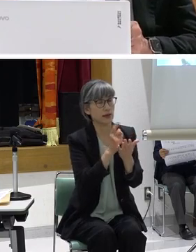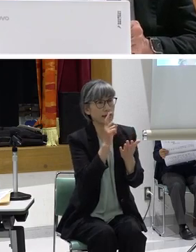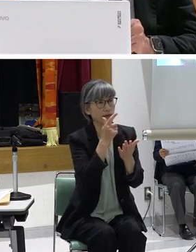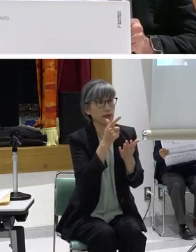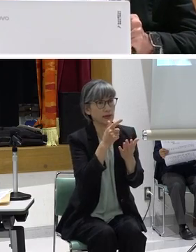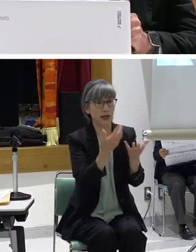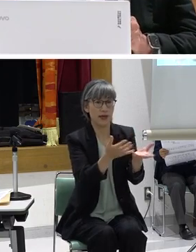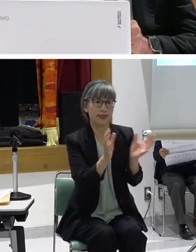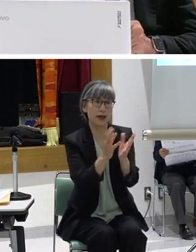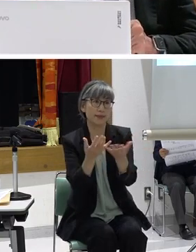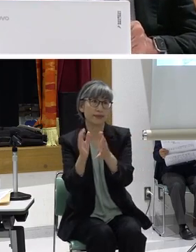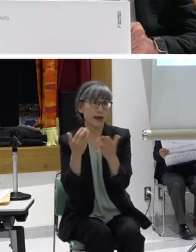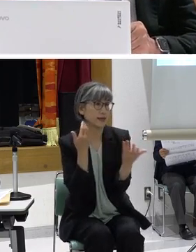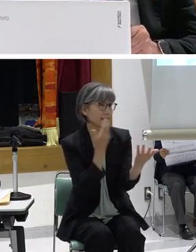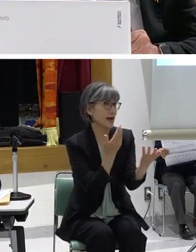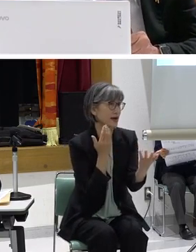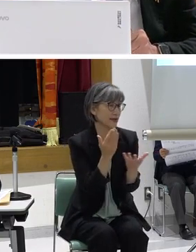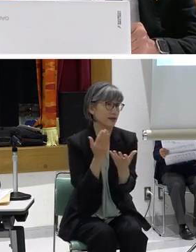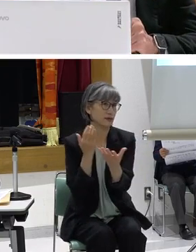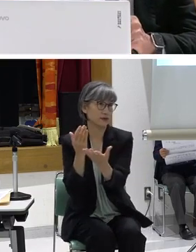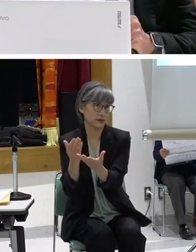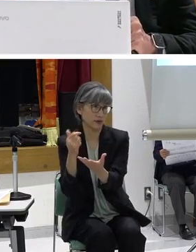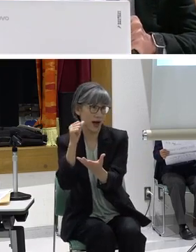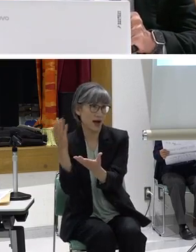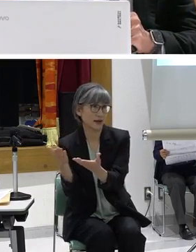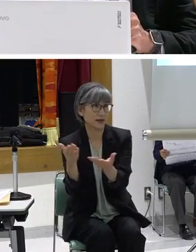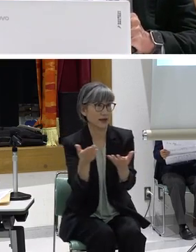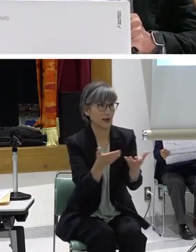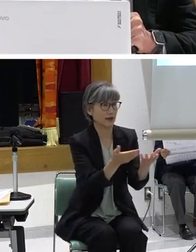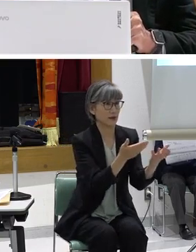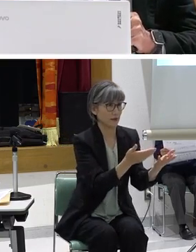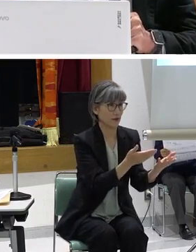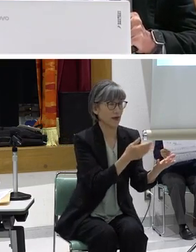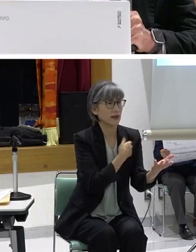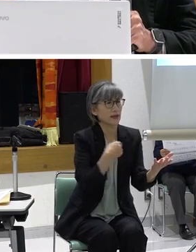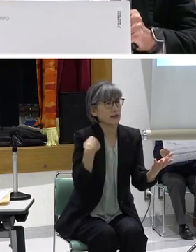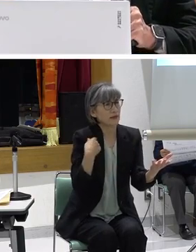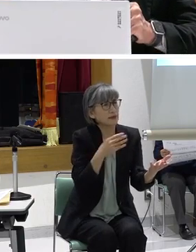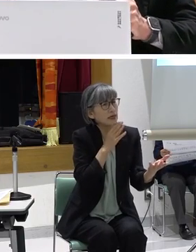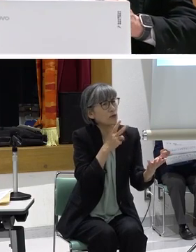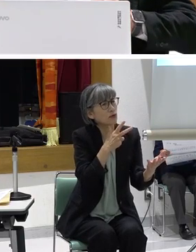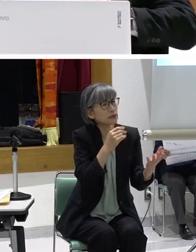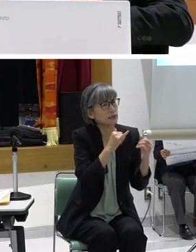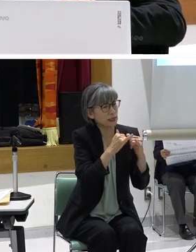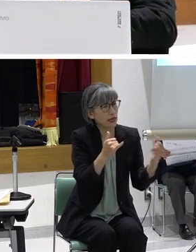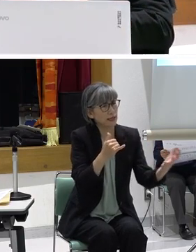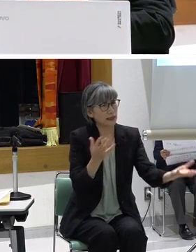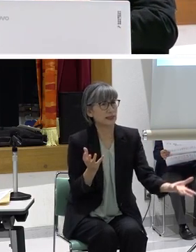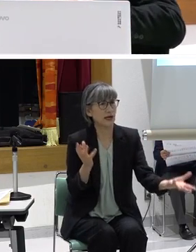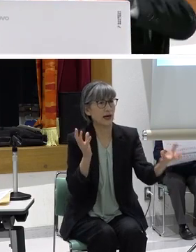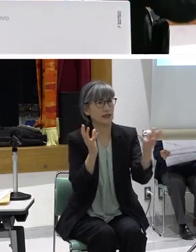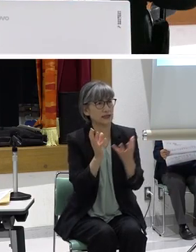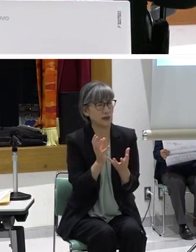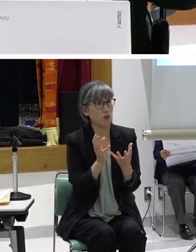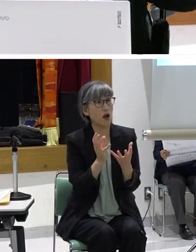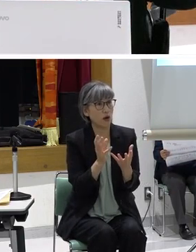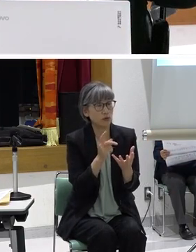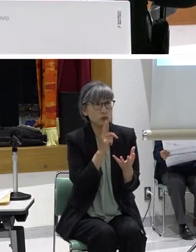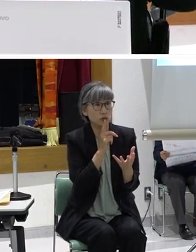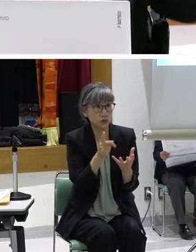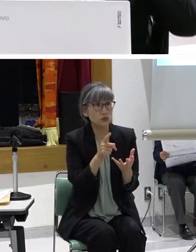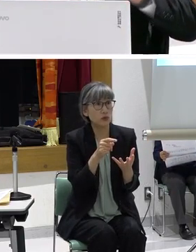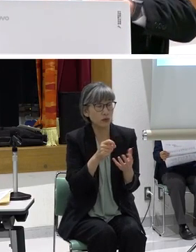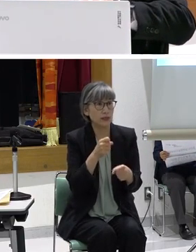ヒアリングとかアンケートとかで可能な限りいろんな当事者に参画をしてもらう、それを受けて作ったものなんです